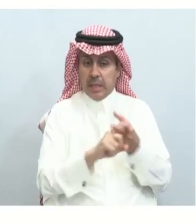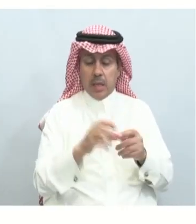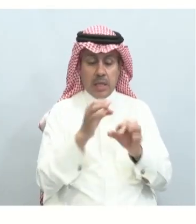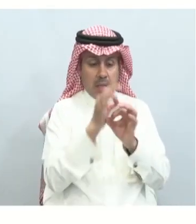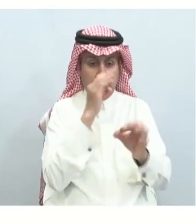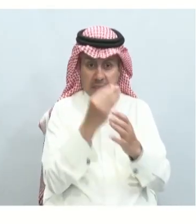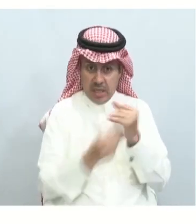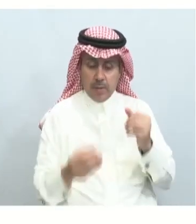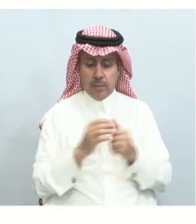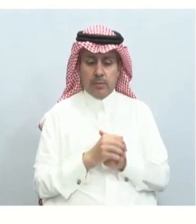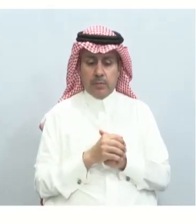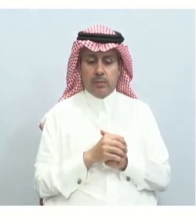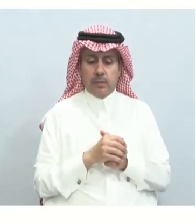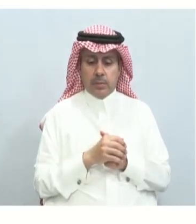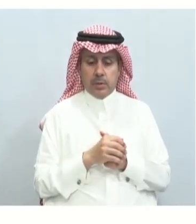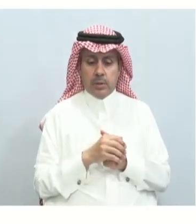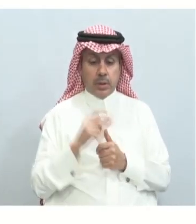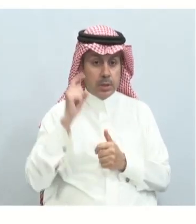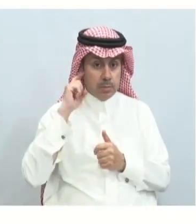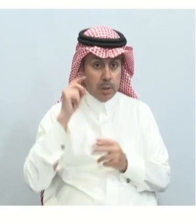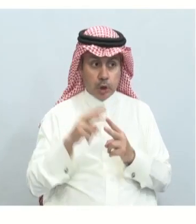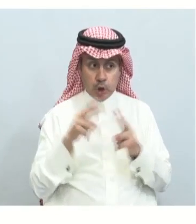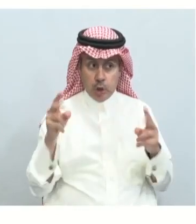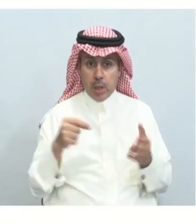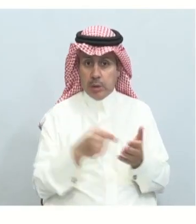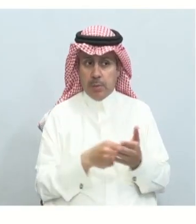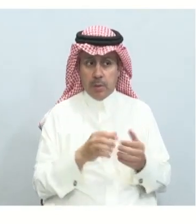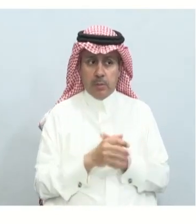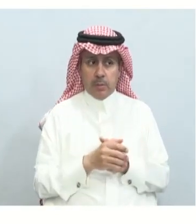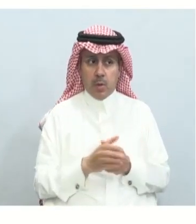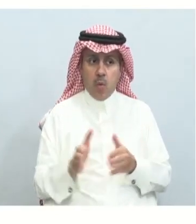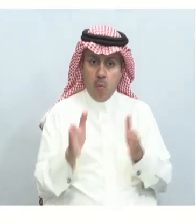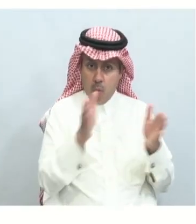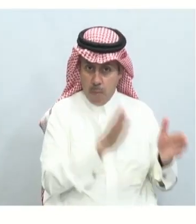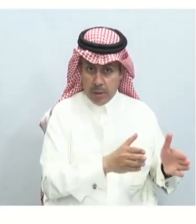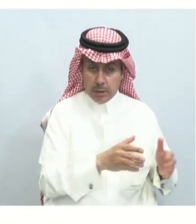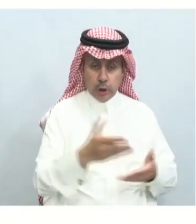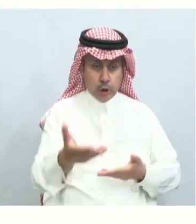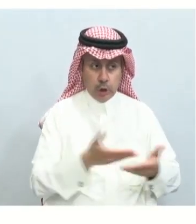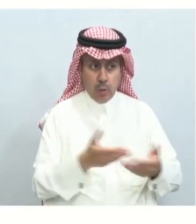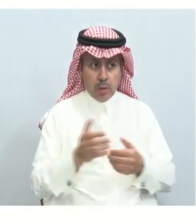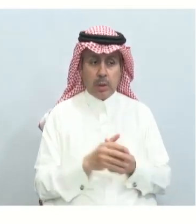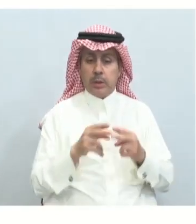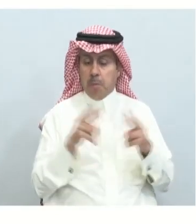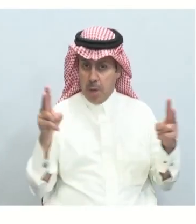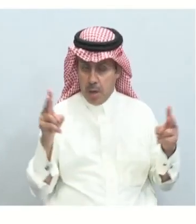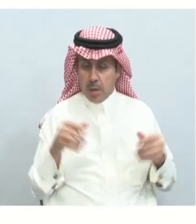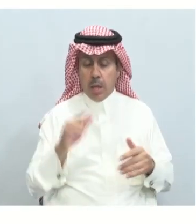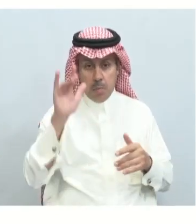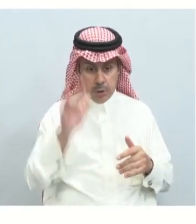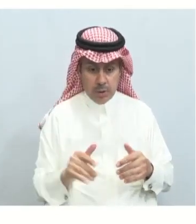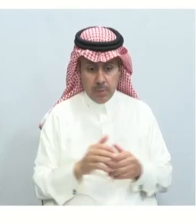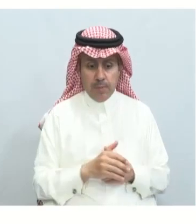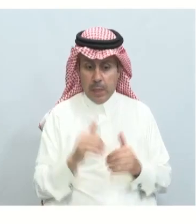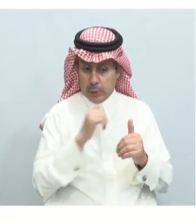الانابيب والاستماع لشرح الخبراء والاطباء وبعد التداول الذي تبين منه للمجلس